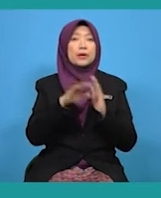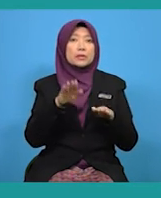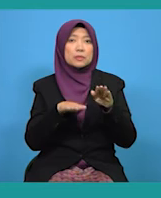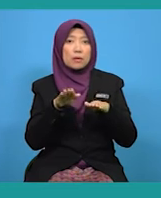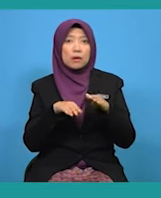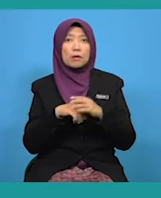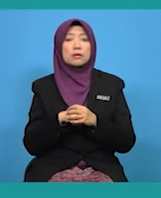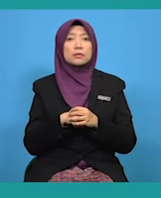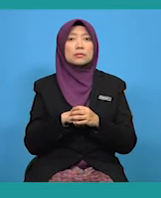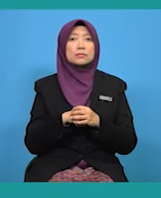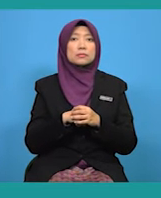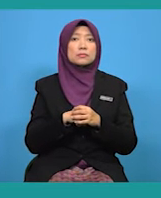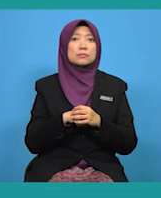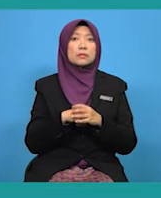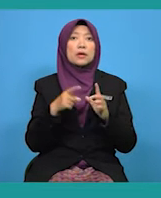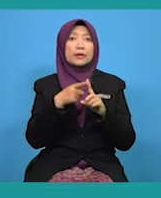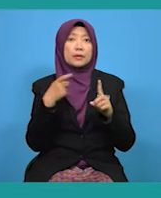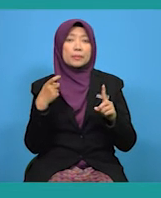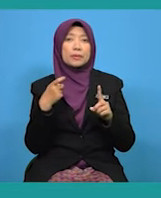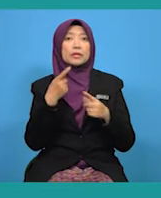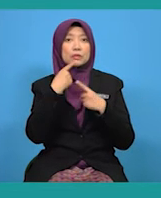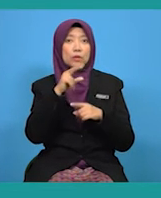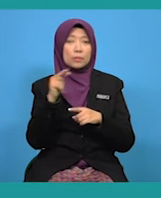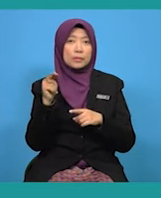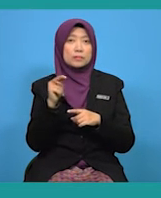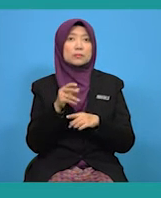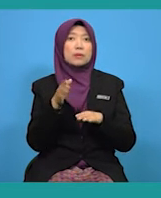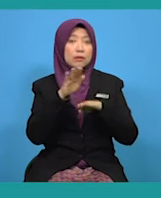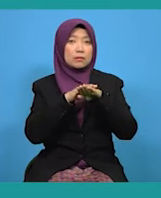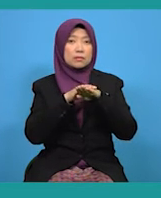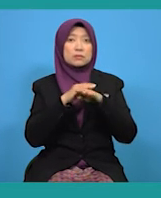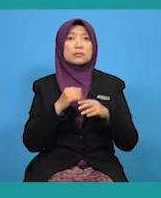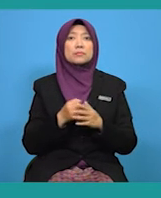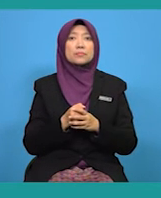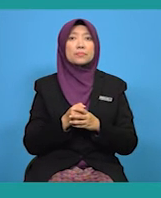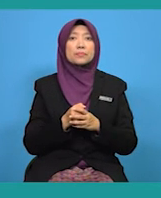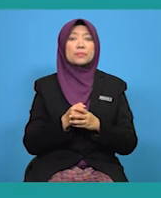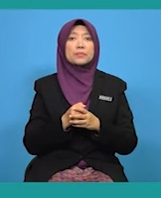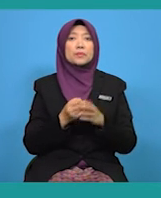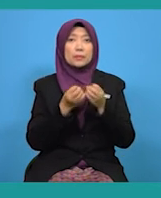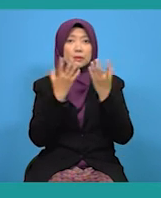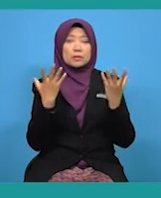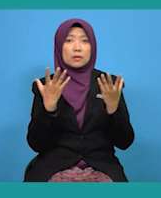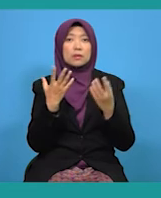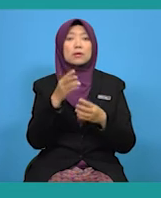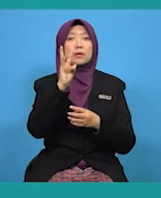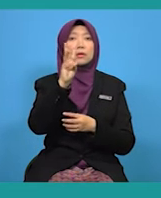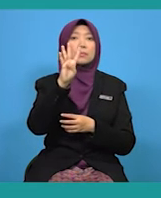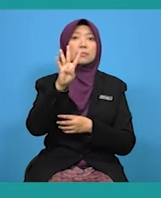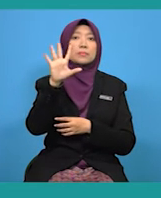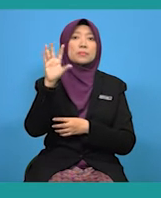Garut keseimbangan yang diperolehi daripada jawaban diatas yaitu sebanyak er